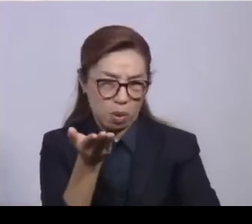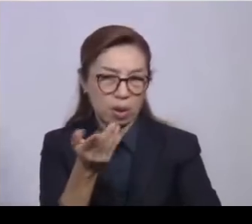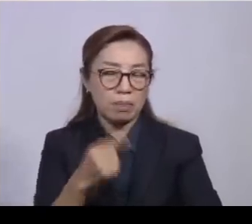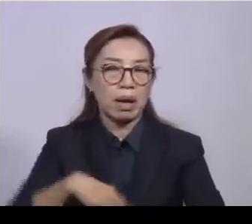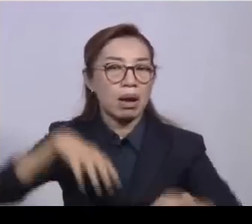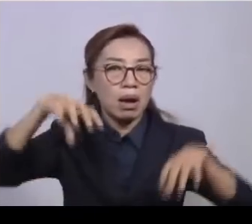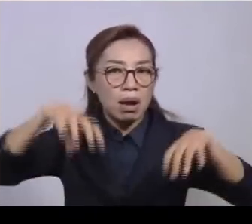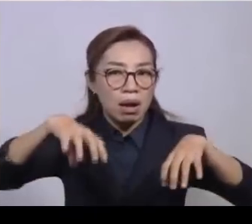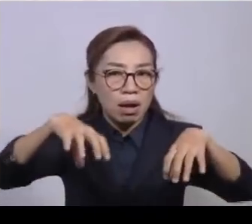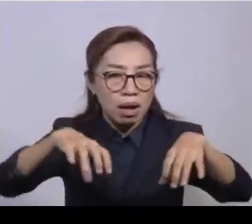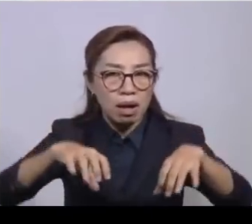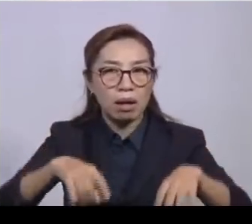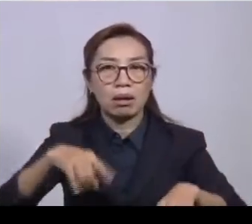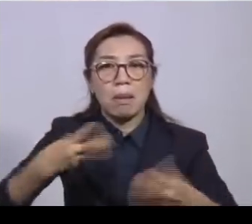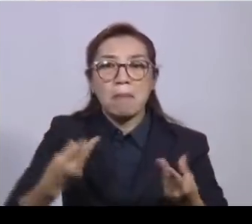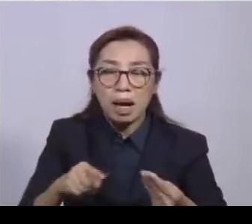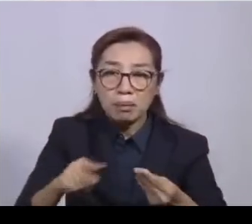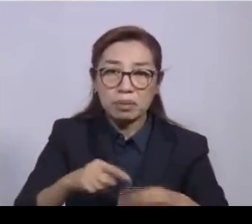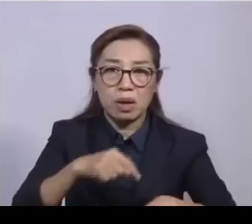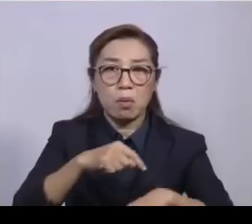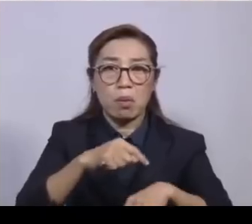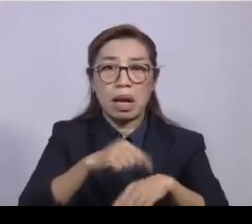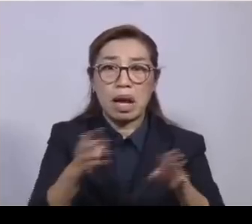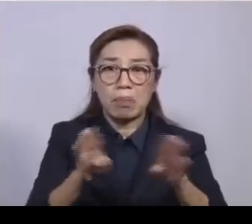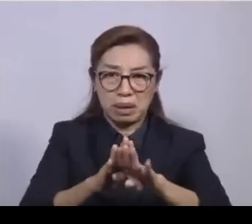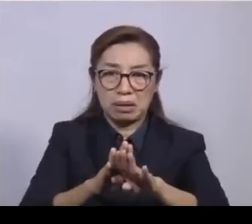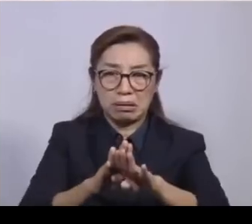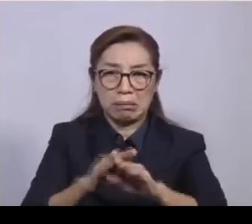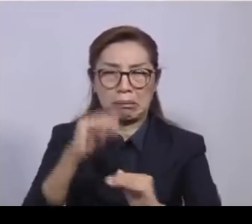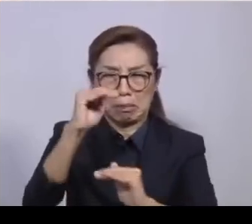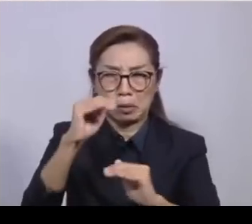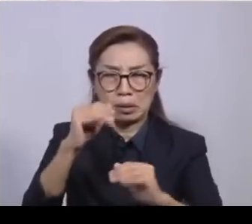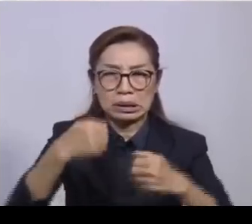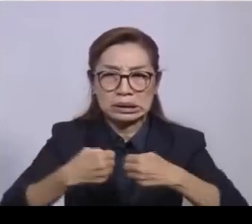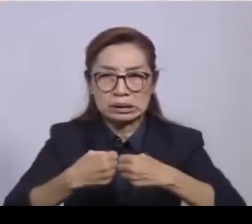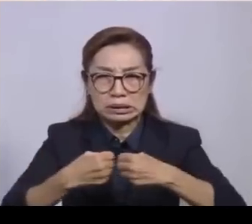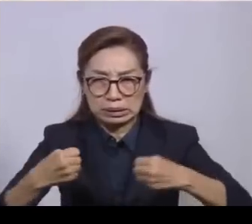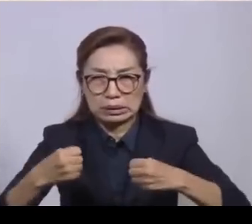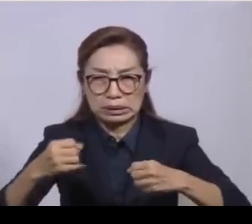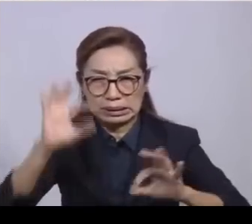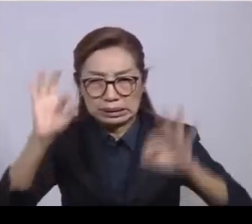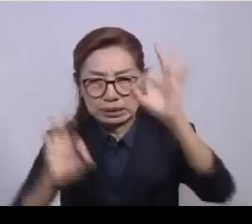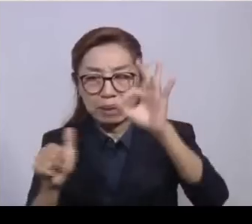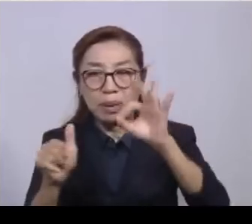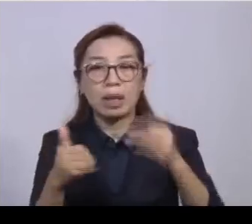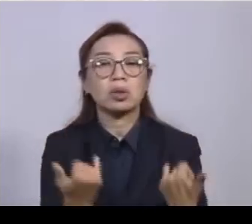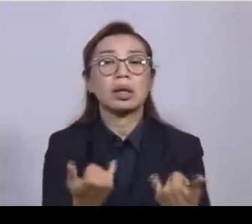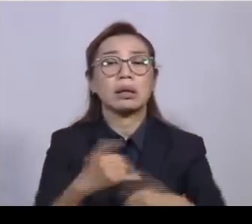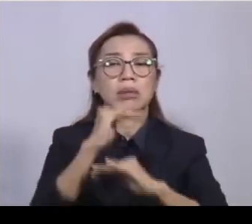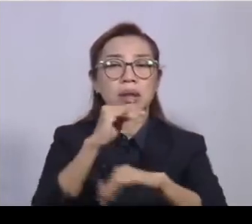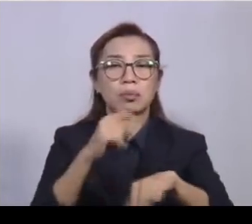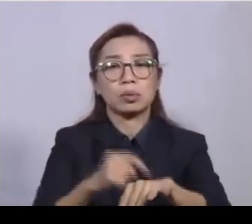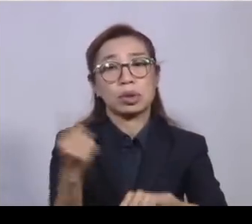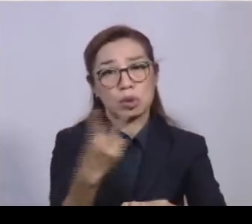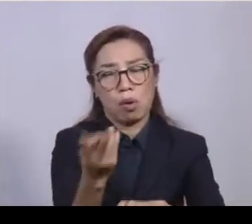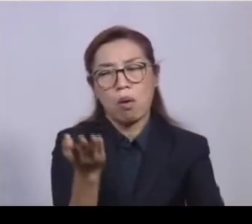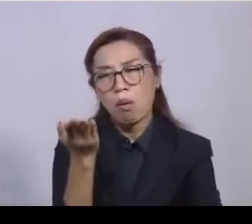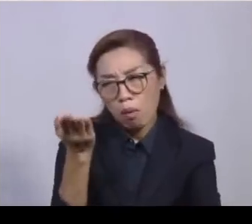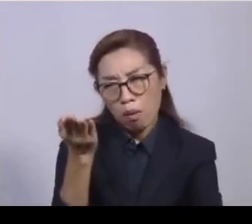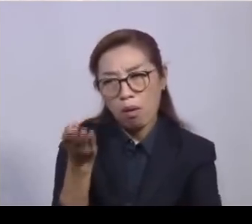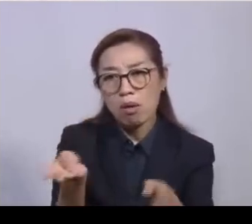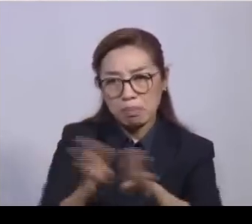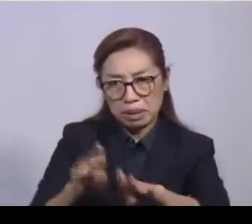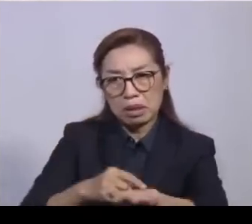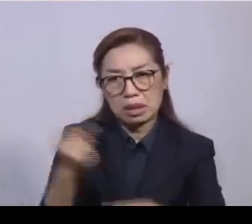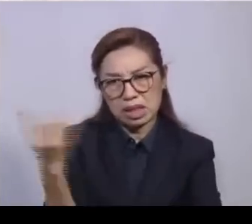ขยายเวลาในการปิดสถานบันเทิงได้ไหมคือตอนนี้เนี่ยนะคะก็เรียกว่าปิดได้ตี 2เป็นไปได้ไหมขอสัก